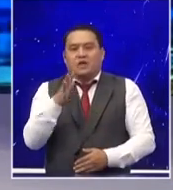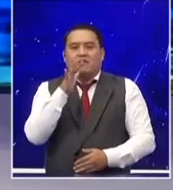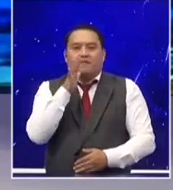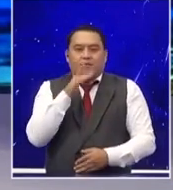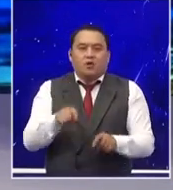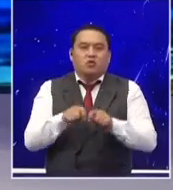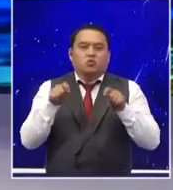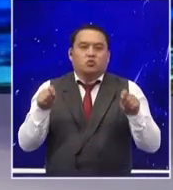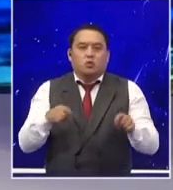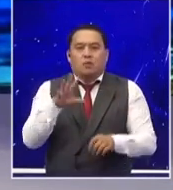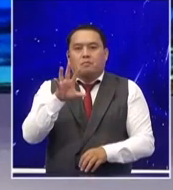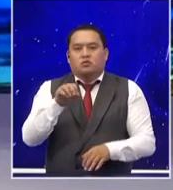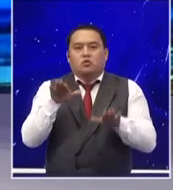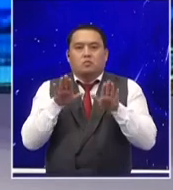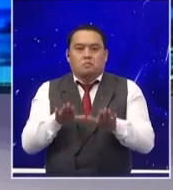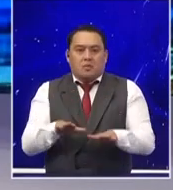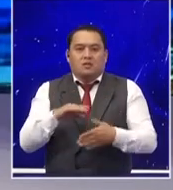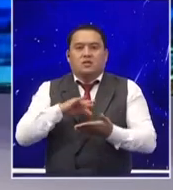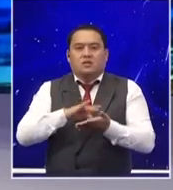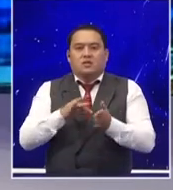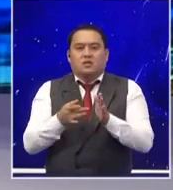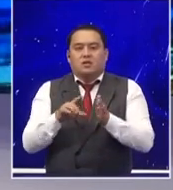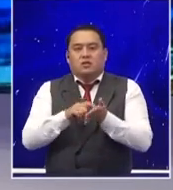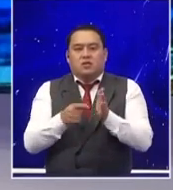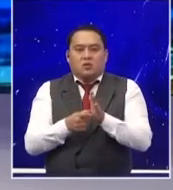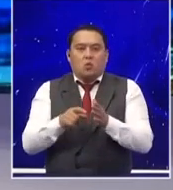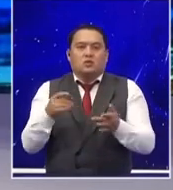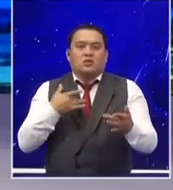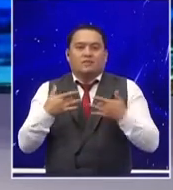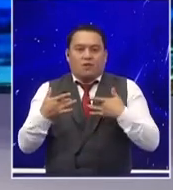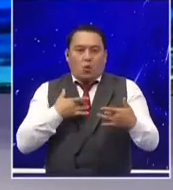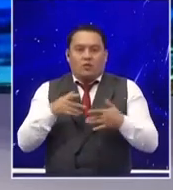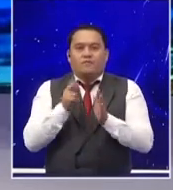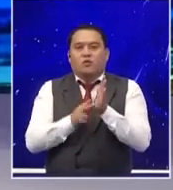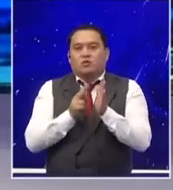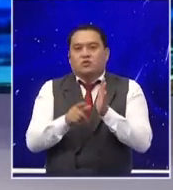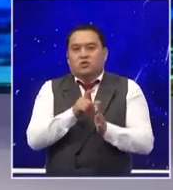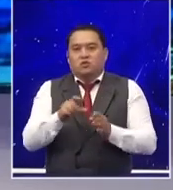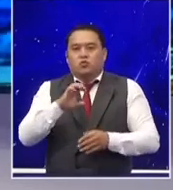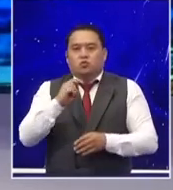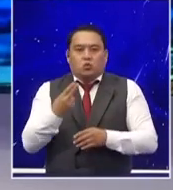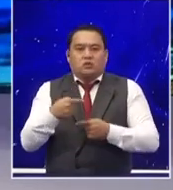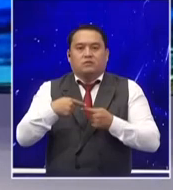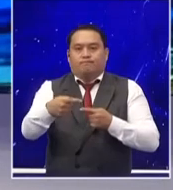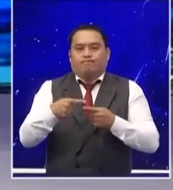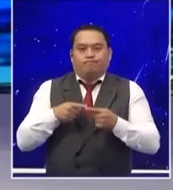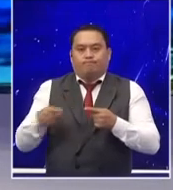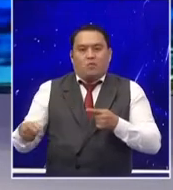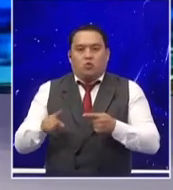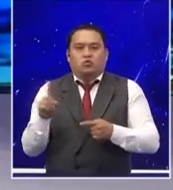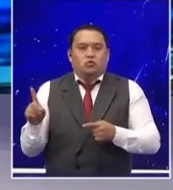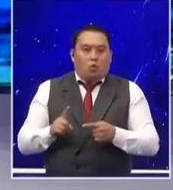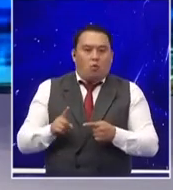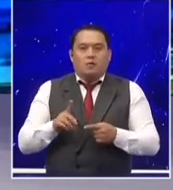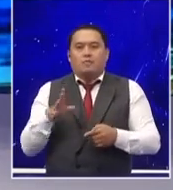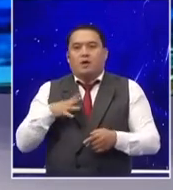оборудованный на 500 мест зрительный зал театра принял лишь около 80 человек чтобы обеспечить социальную дистанцию невзирая на малое